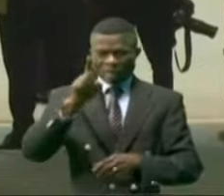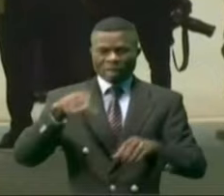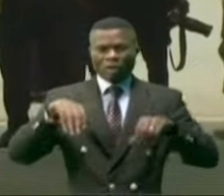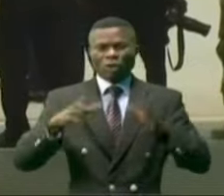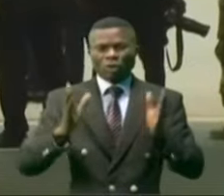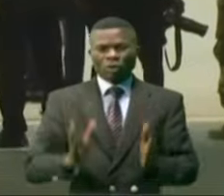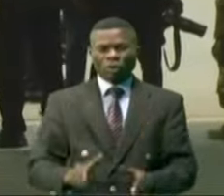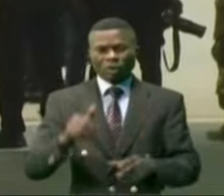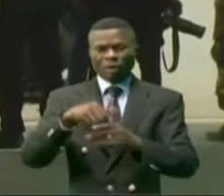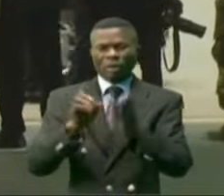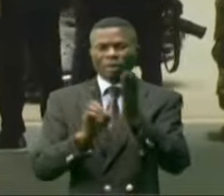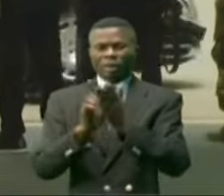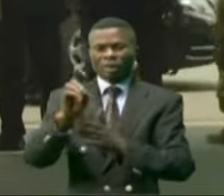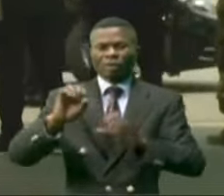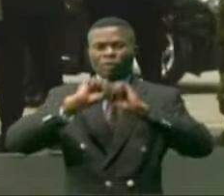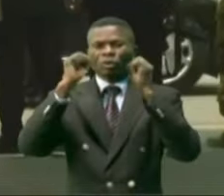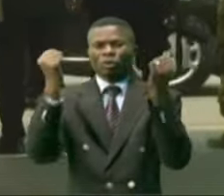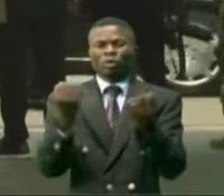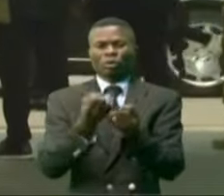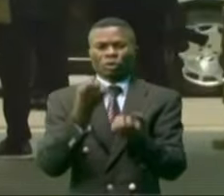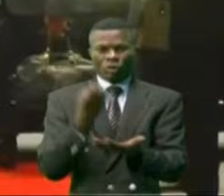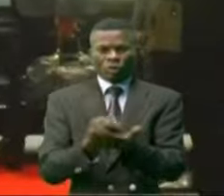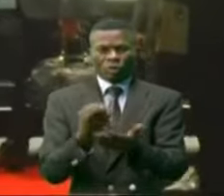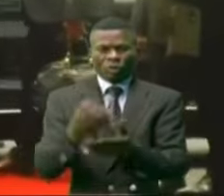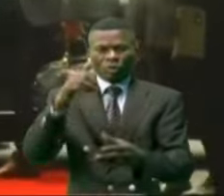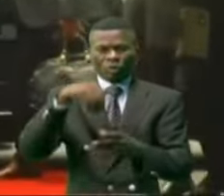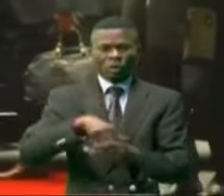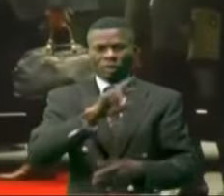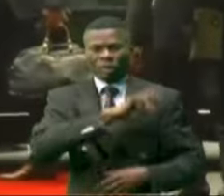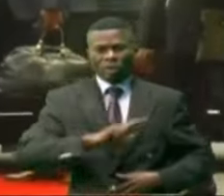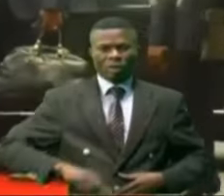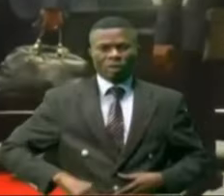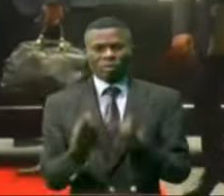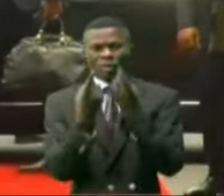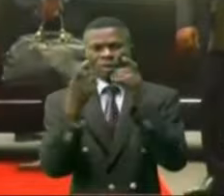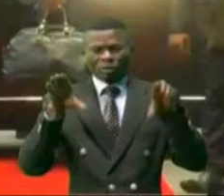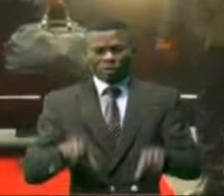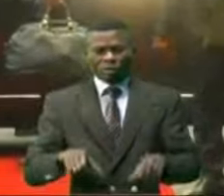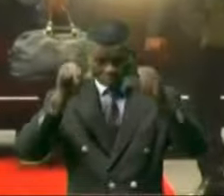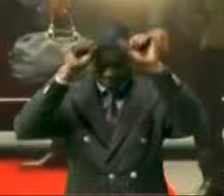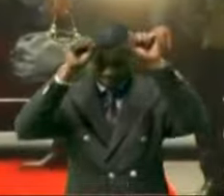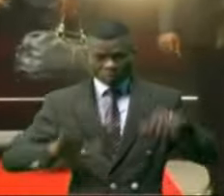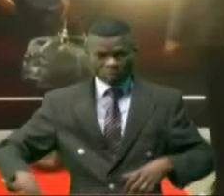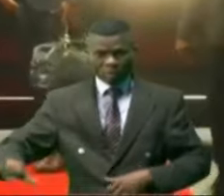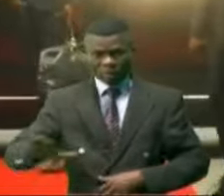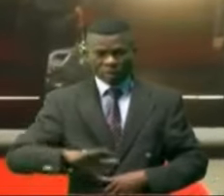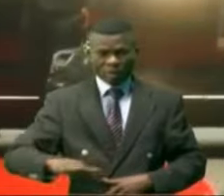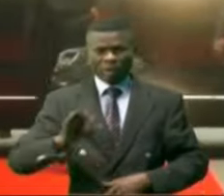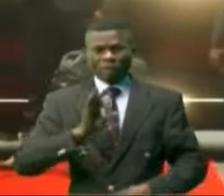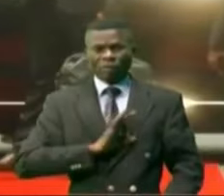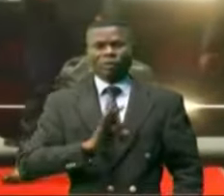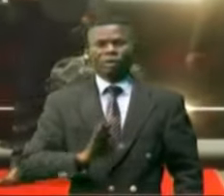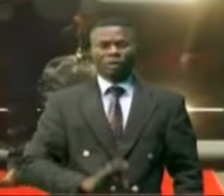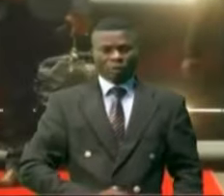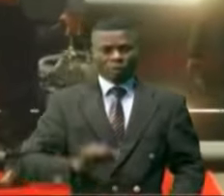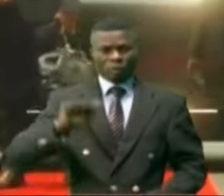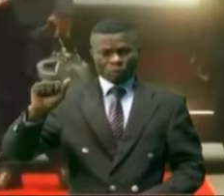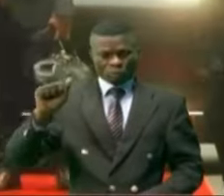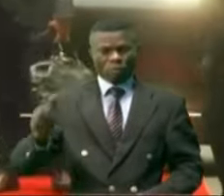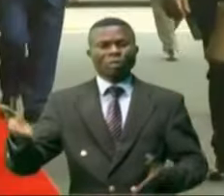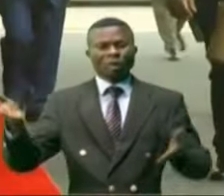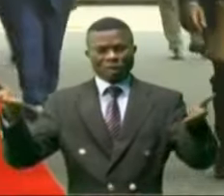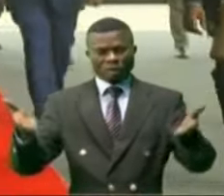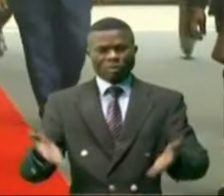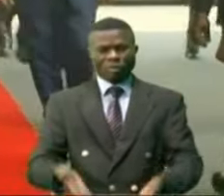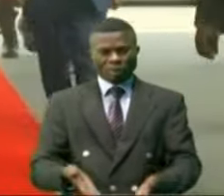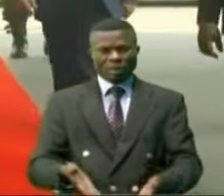dans le développement socio-économique de la République démocratique du Congo. Le président de la République, Félix-Antoine Tshisekedi Chilombo,